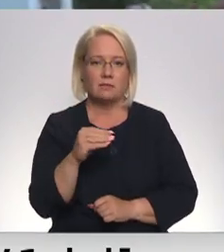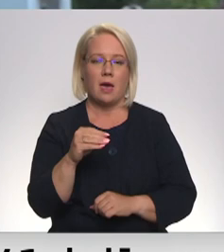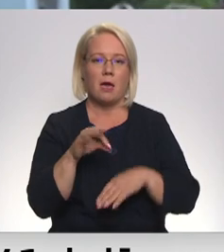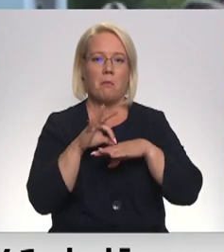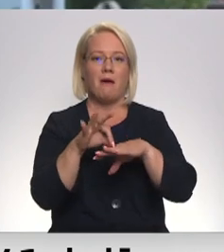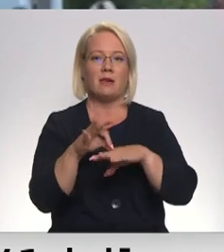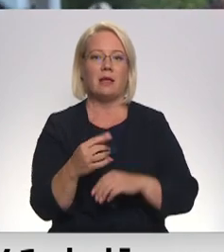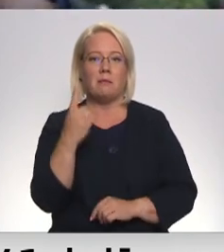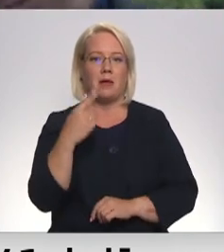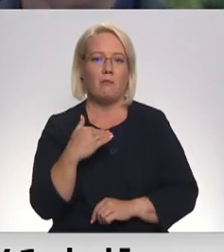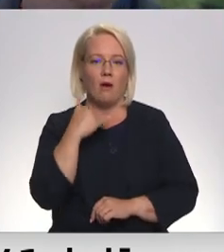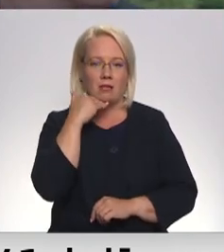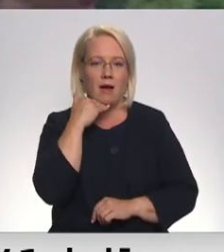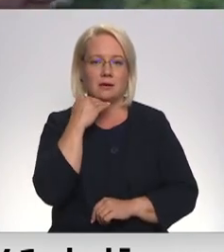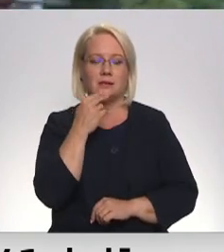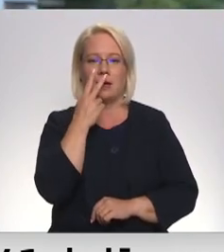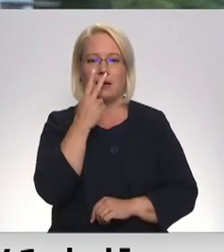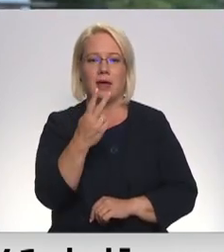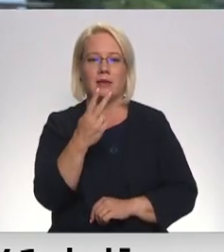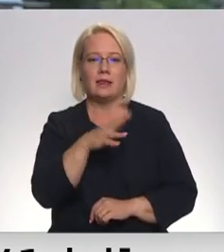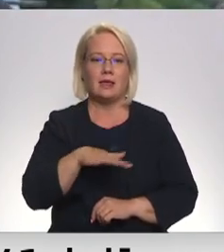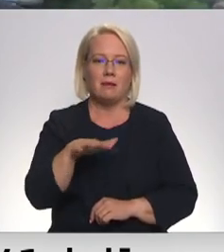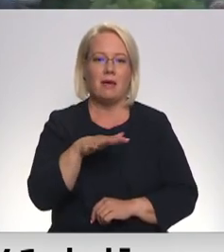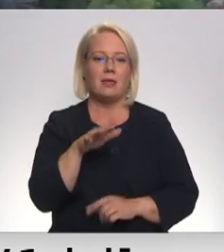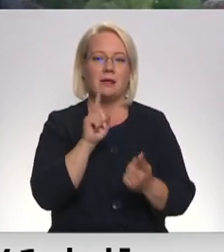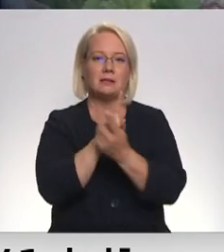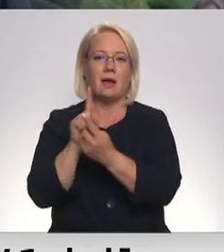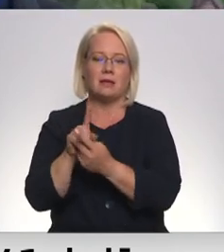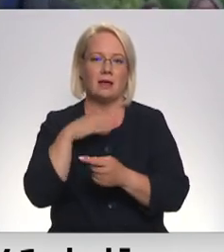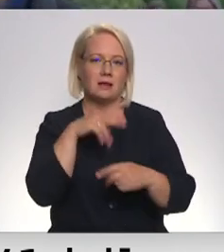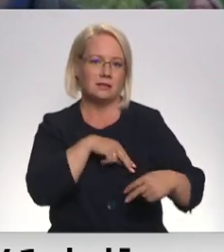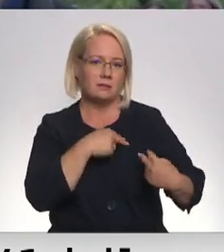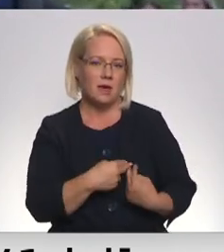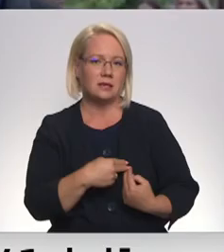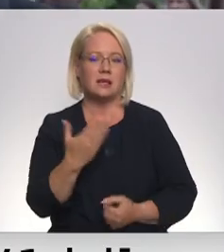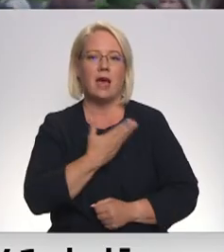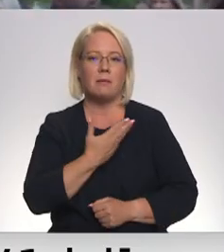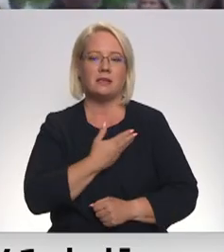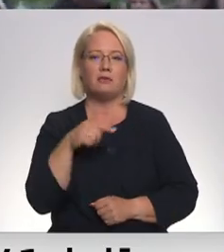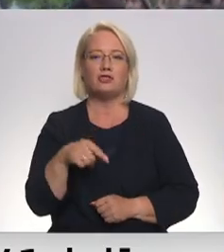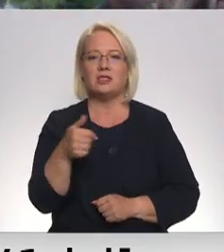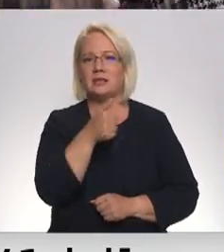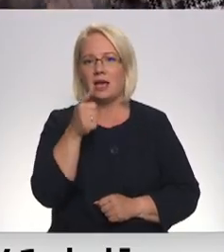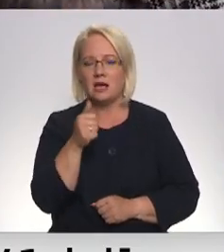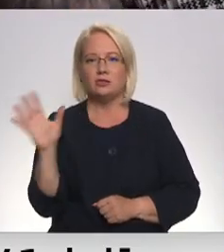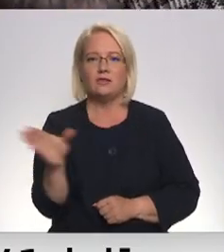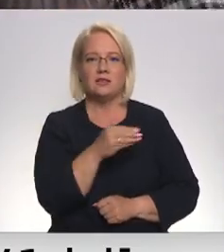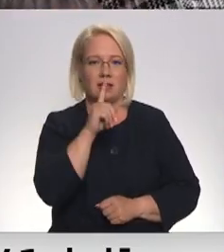pirmklasniekus. Redzēt ģimeni, satikt visus klases biedrus, jāpiedzīvo šis gads uz visiem